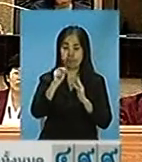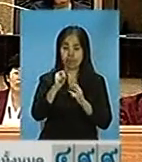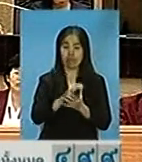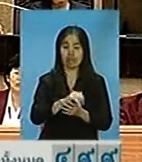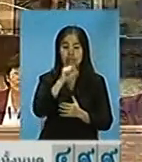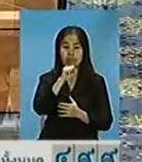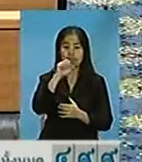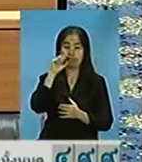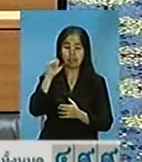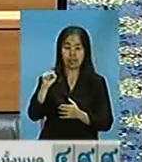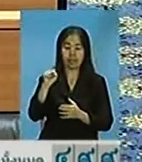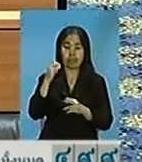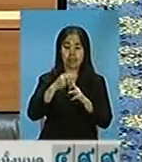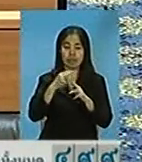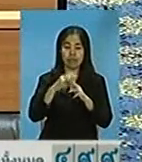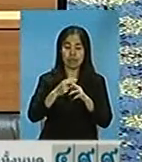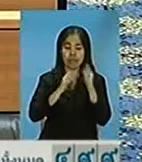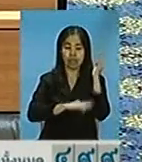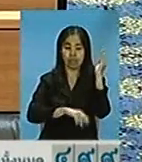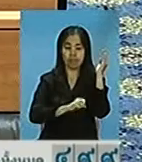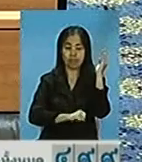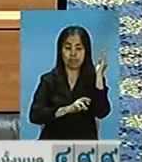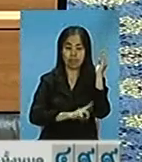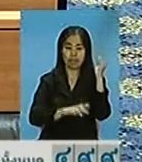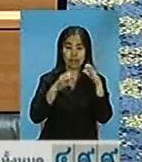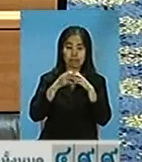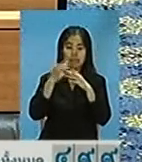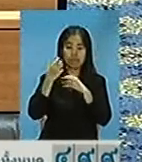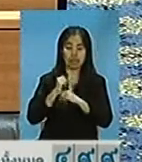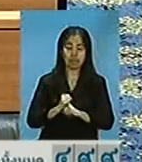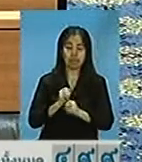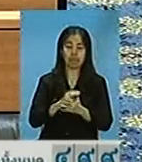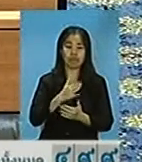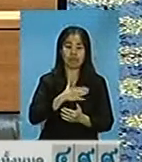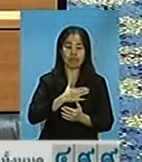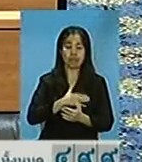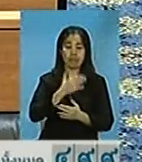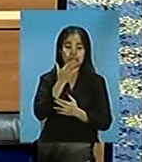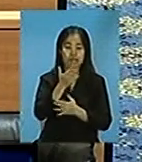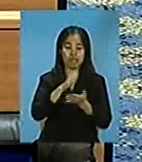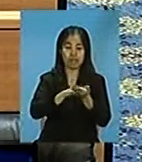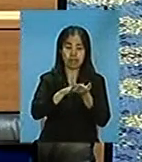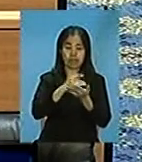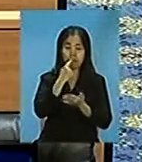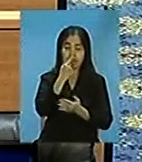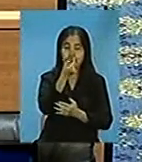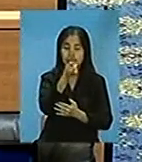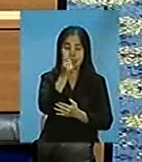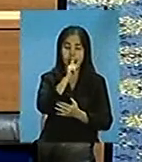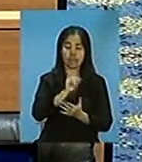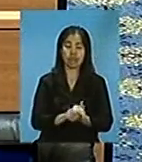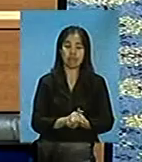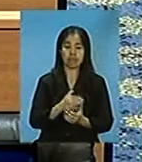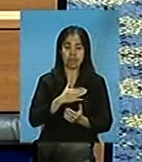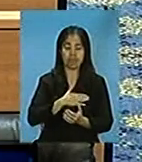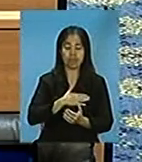สภาผู้แทนราษฎรจากจังหวัดสุราษฎร์ธานีพรรคประชาธิปัตย์ผมขออนุญาตพูดท่านประธานนิดเดียวว่าคือผมเห็นว่